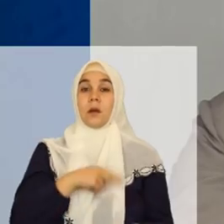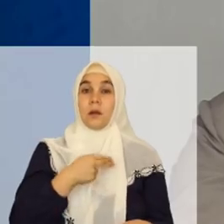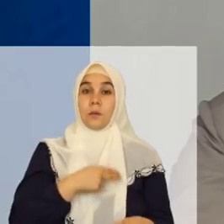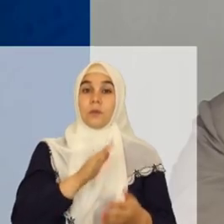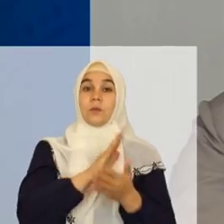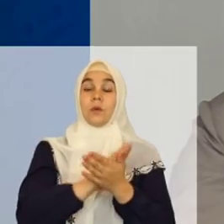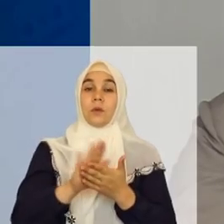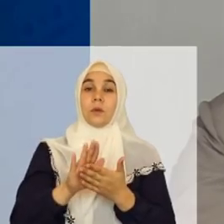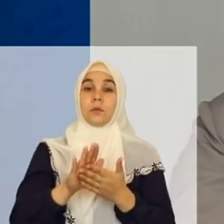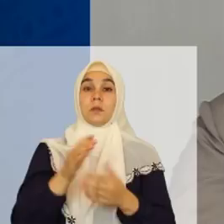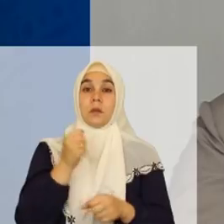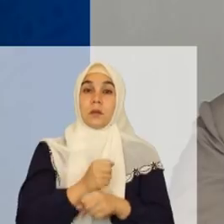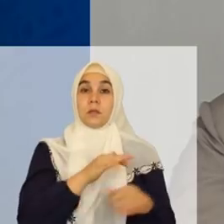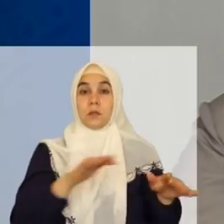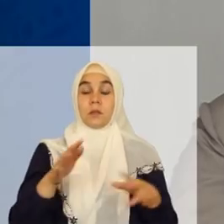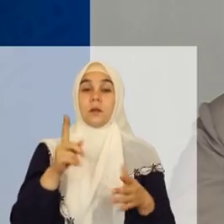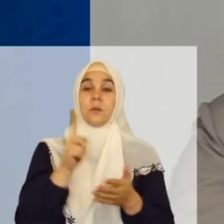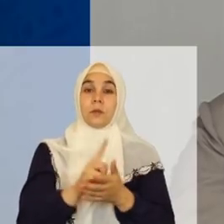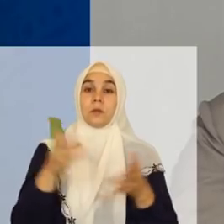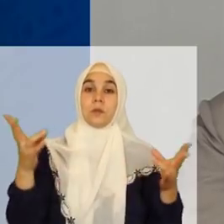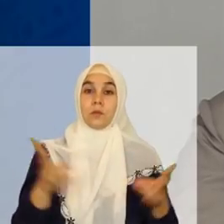Qalblarimizni poklanishi uchun xizmat qilishi kerak.